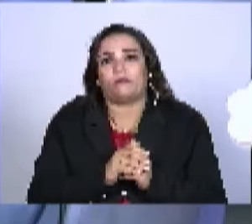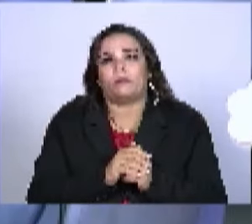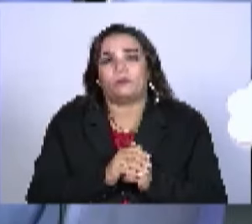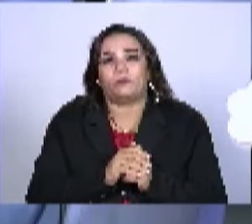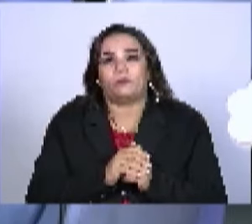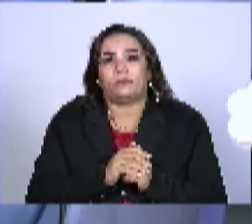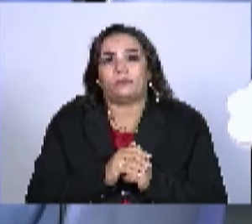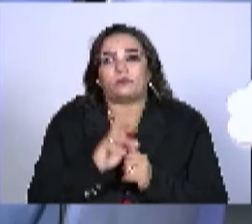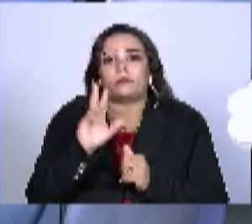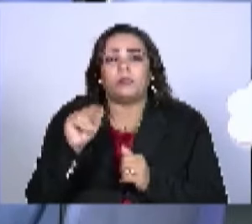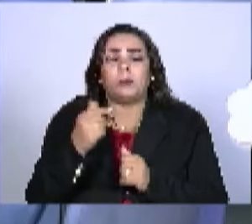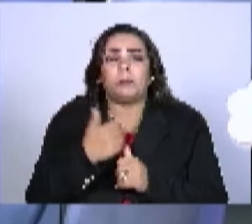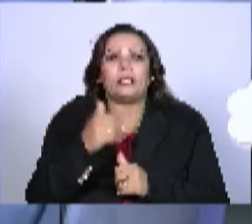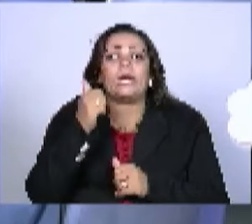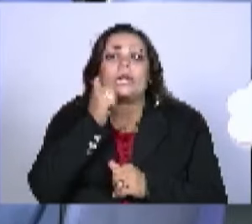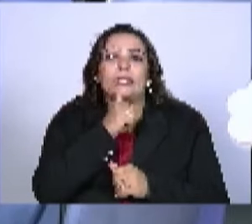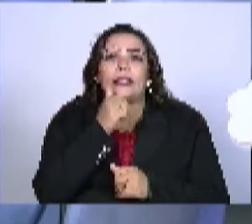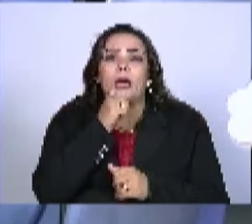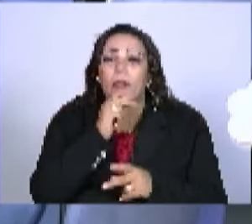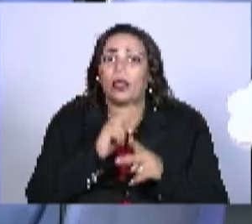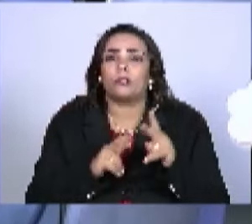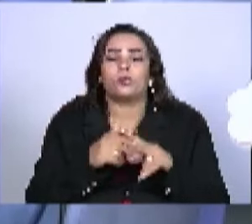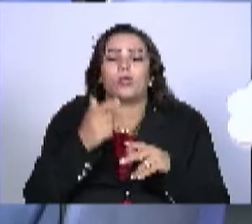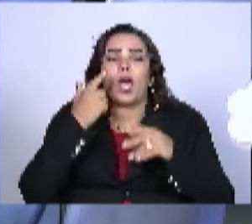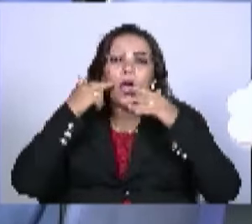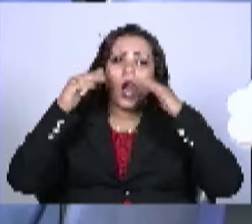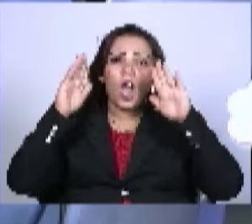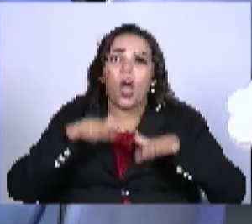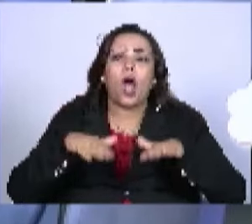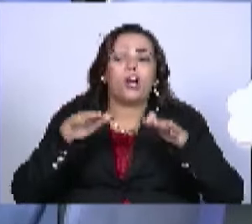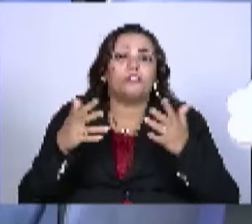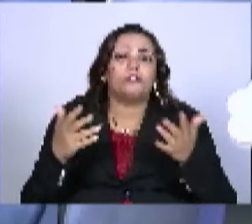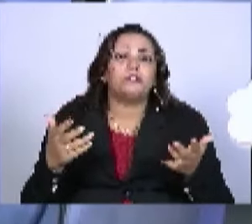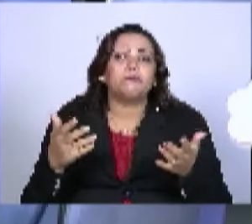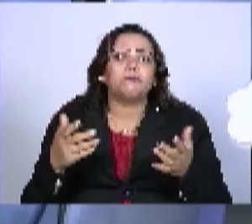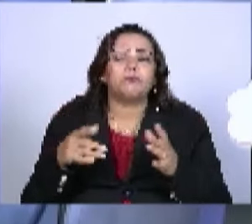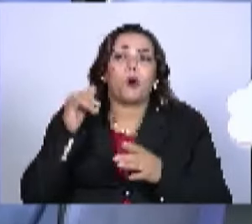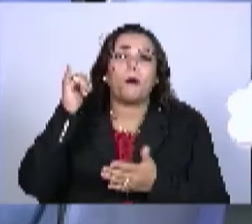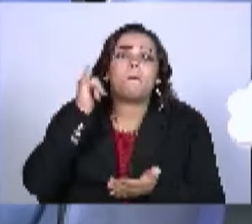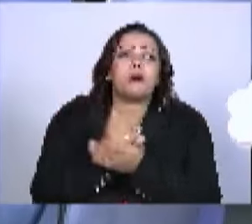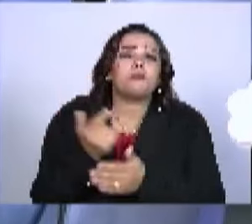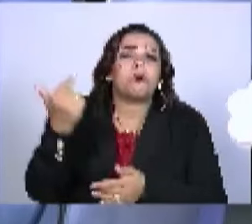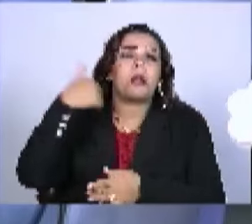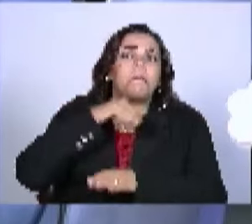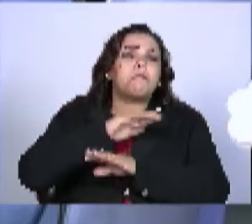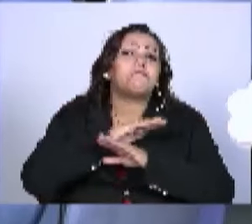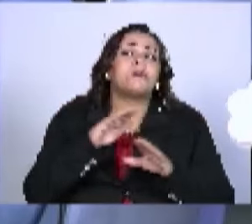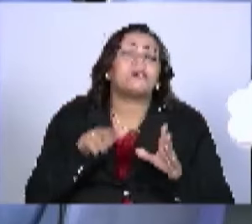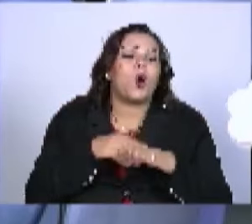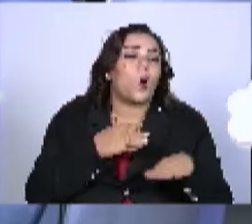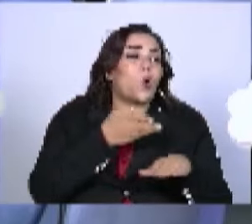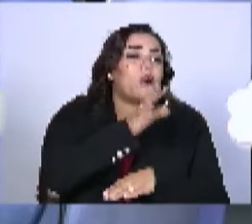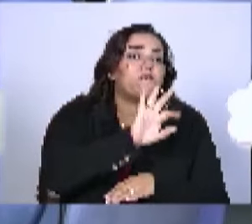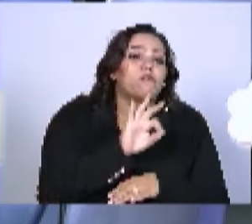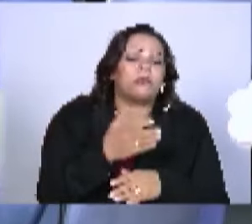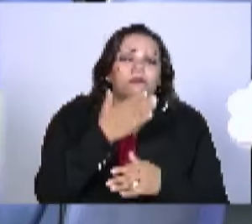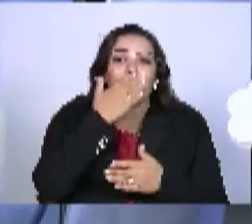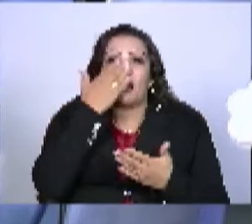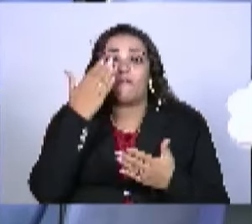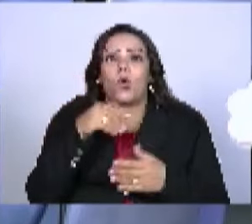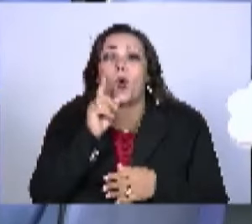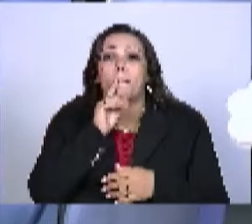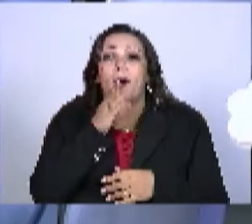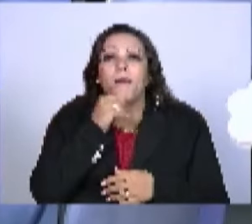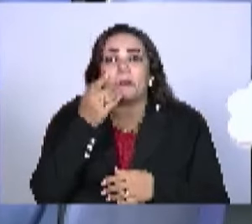ا متحمله شيء عايشه كان ده فرد عليا م ليش حته اروحها مش معرفه